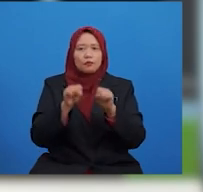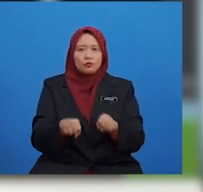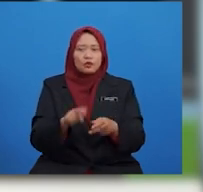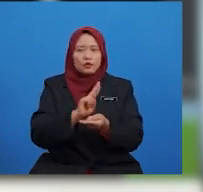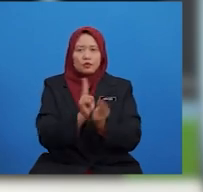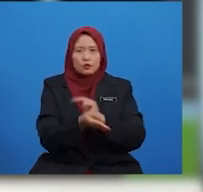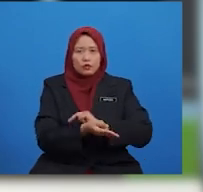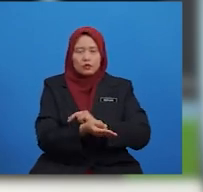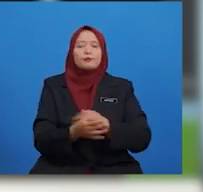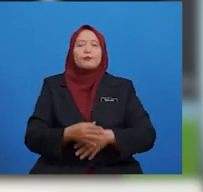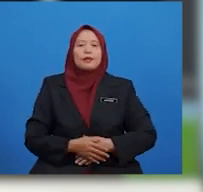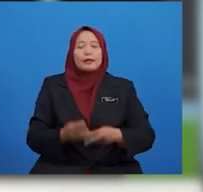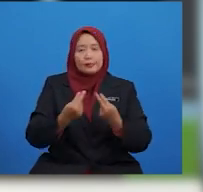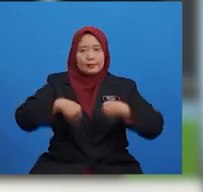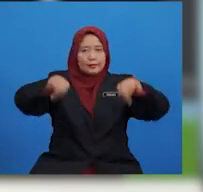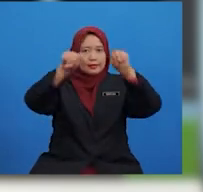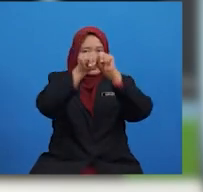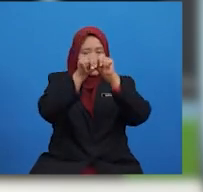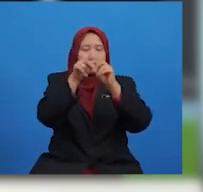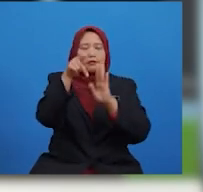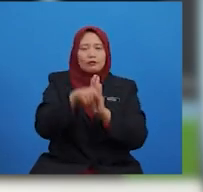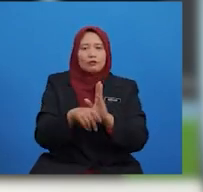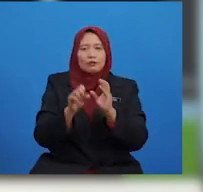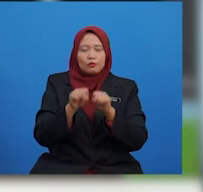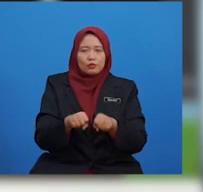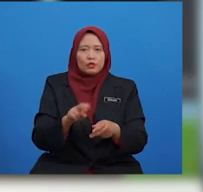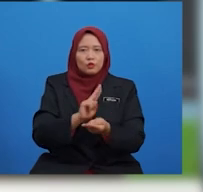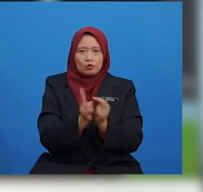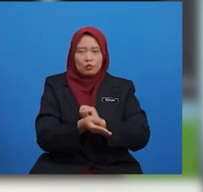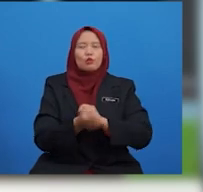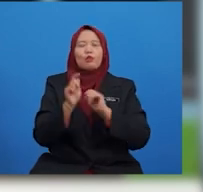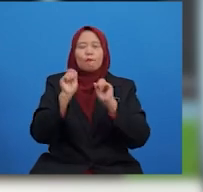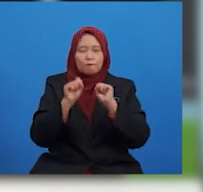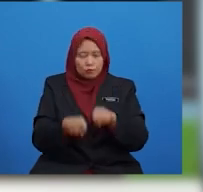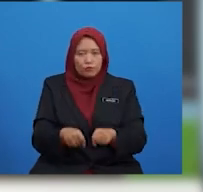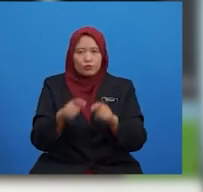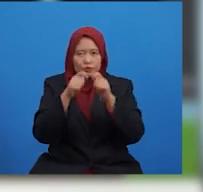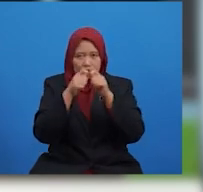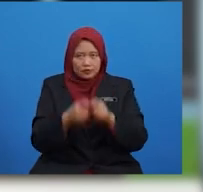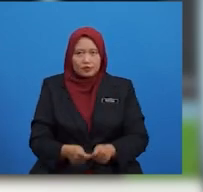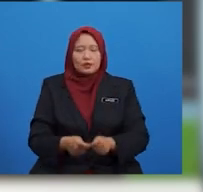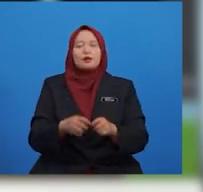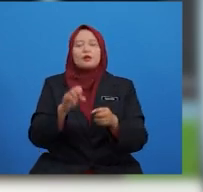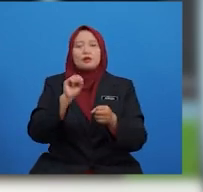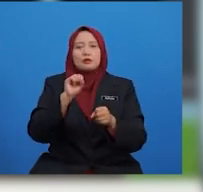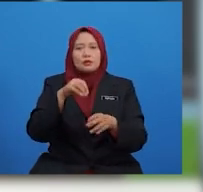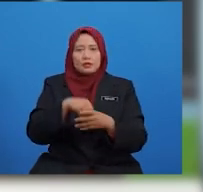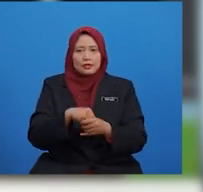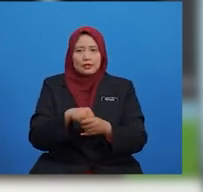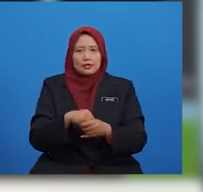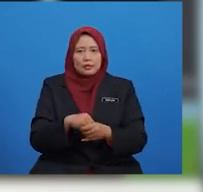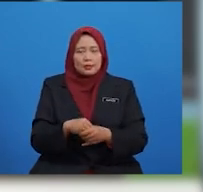boleh ditetapkan atau diumpukkan dalam kod atur cara.